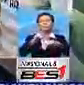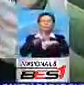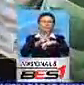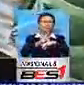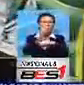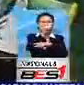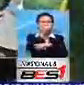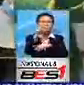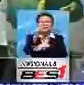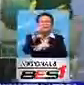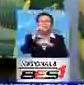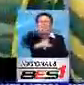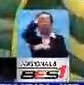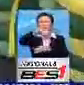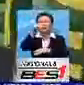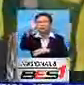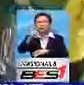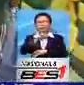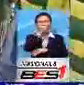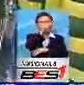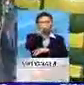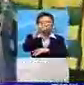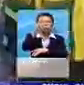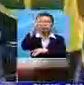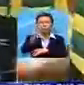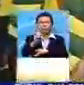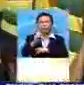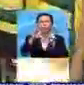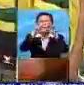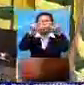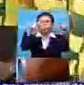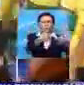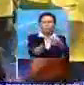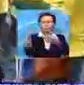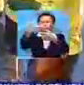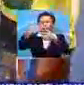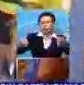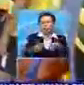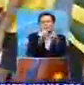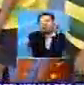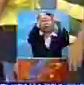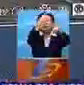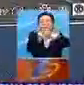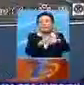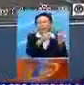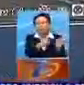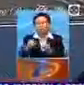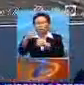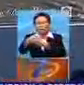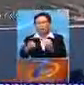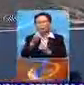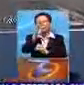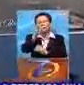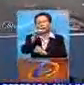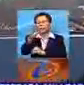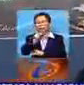Titi gajah alostar 340 pasukan melibatkan 4000 pemain menyertai kejohanan julung kali itu anjuran pejabat menteri